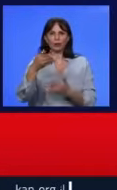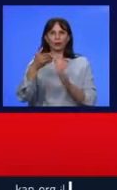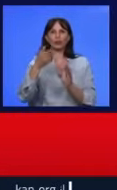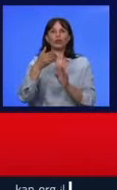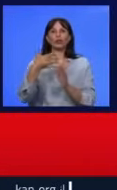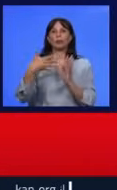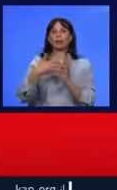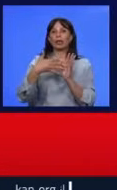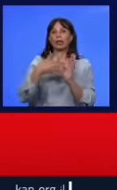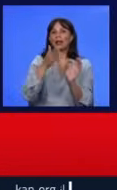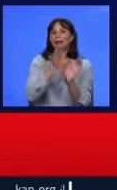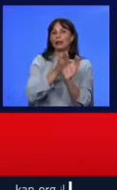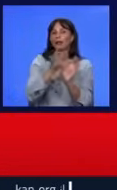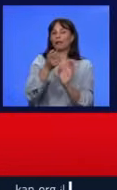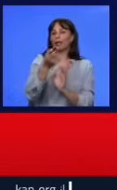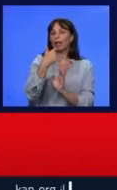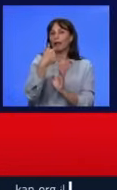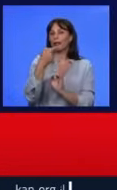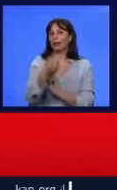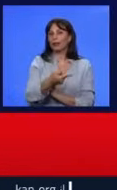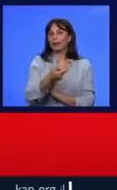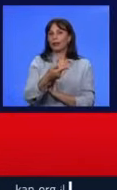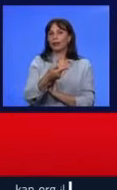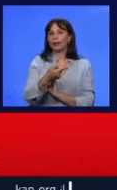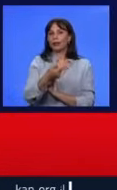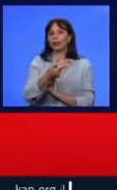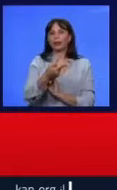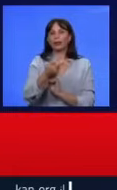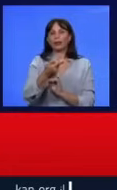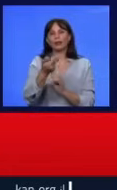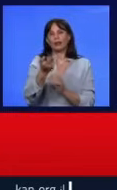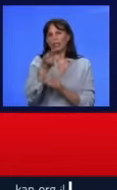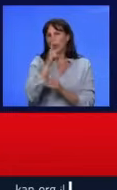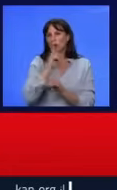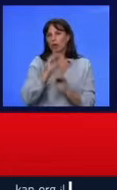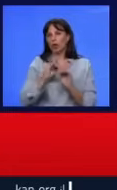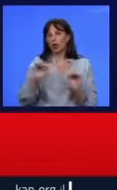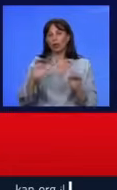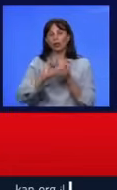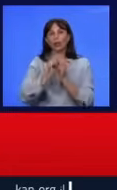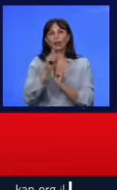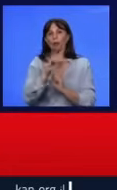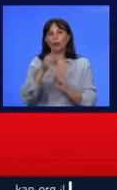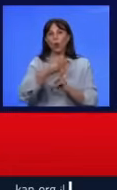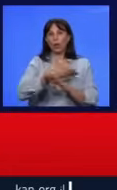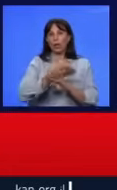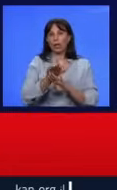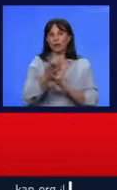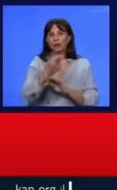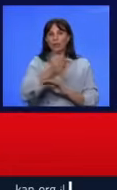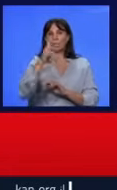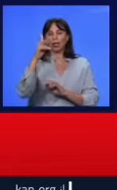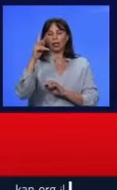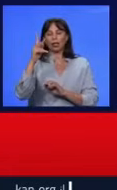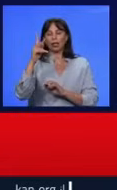פסיכיאטר? והאירוע הזה, וזה היה עובר מתחת לרדאר, לולא חשפה את זה קטי,